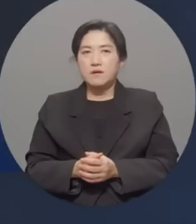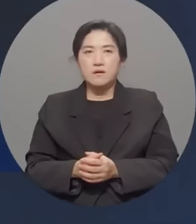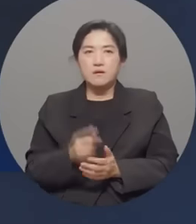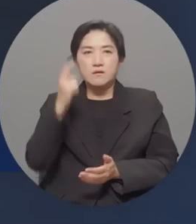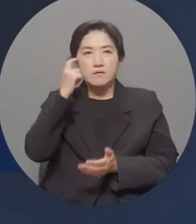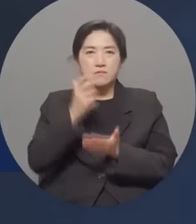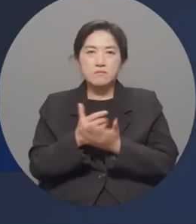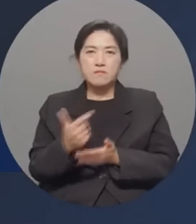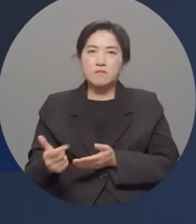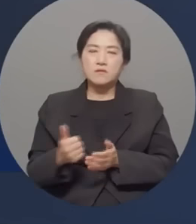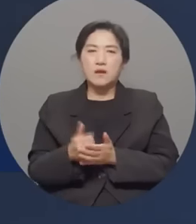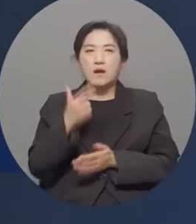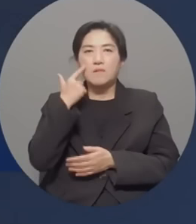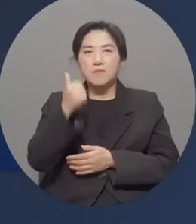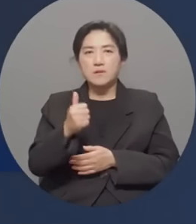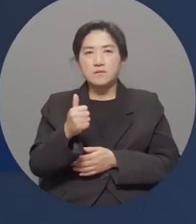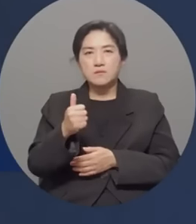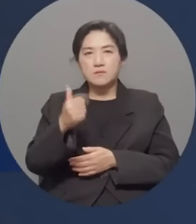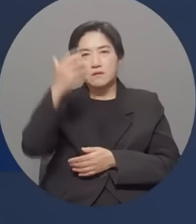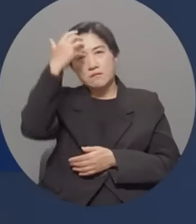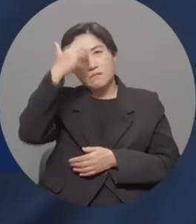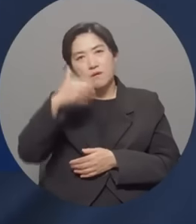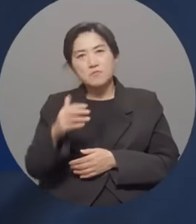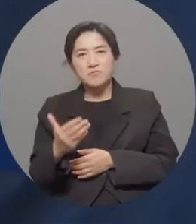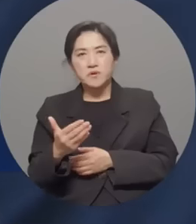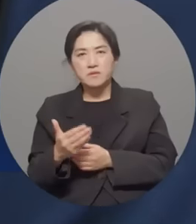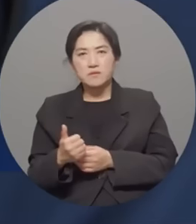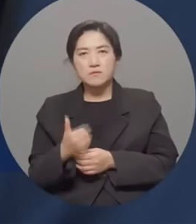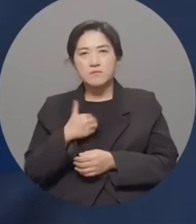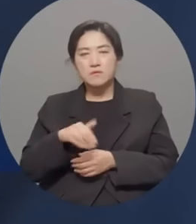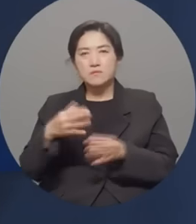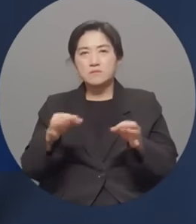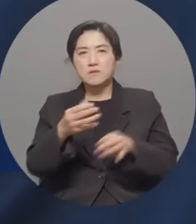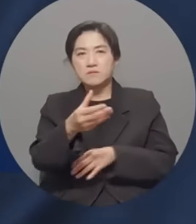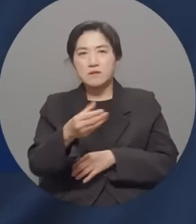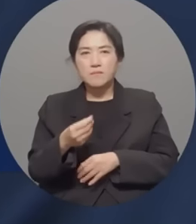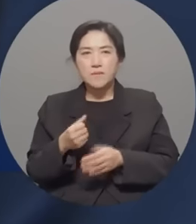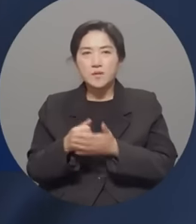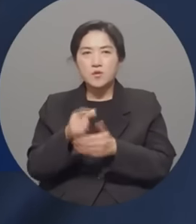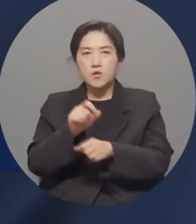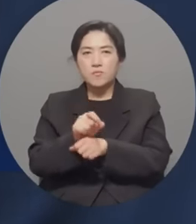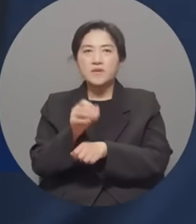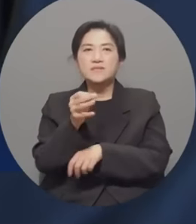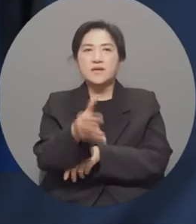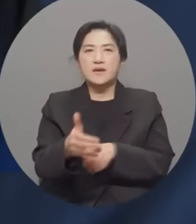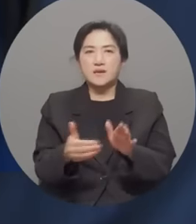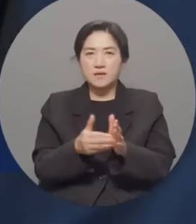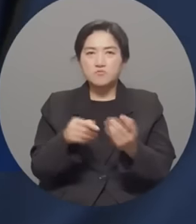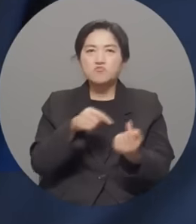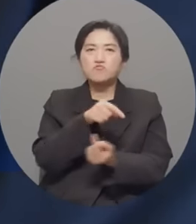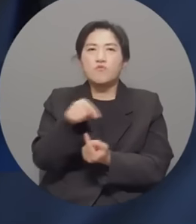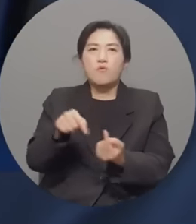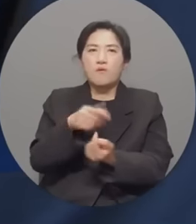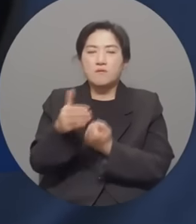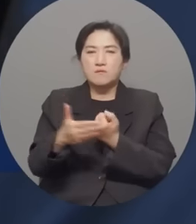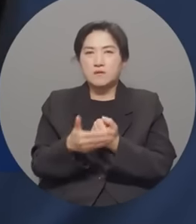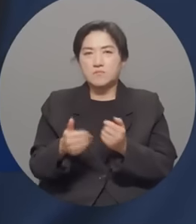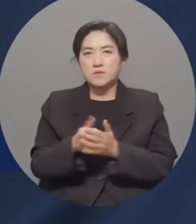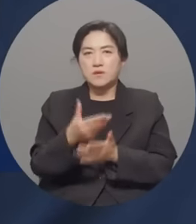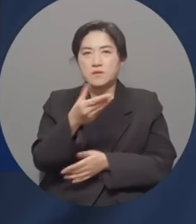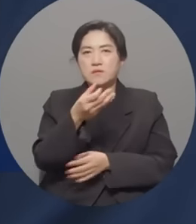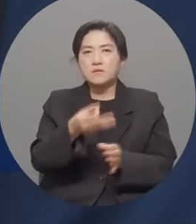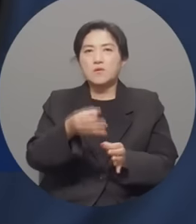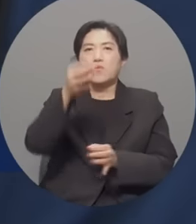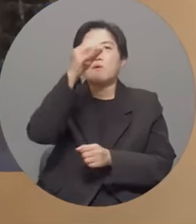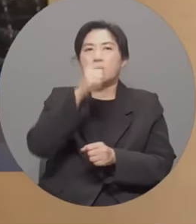많이 받으셔가지고 아버님께서 뇌졸중이 좀 오셔서 저희도 은행 대출을 받아서 이 오피스텔을 구매를 해서 이렇게 운영을 하다 보니까